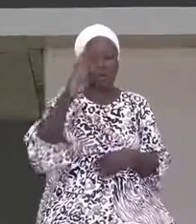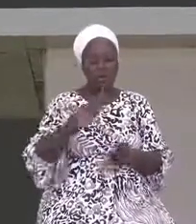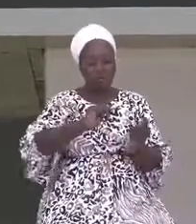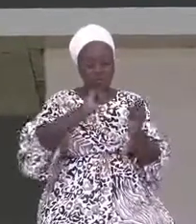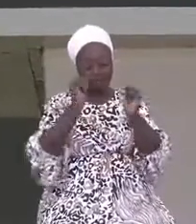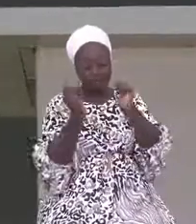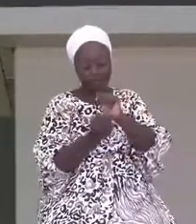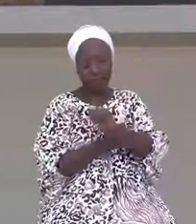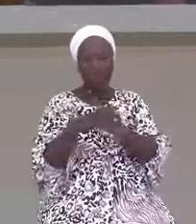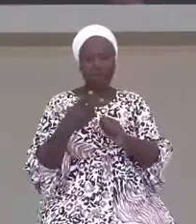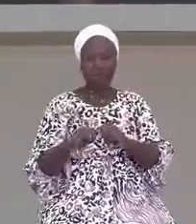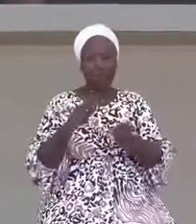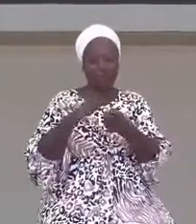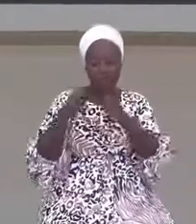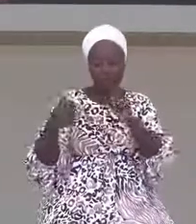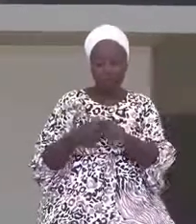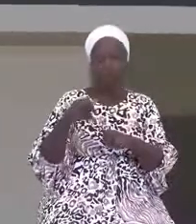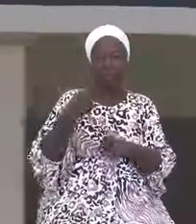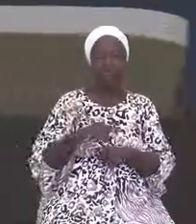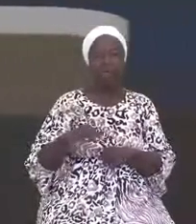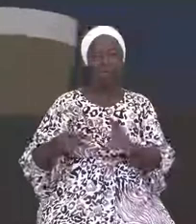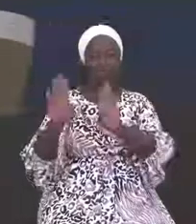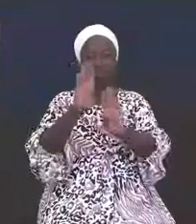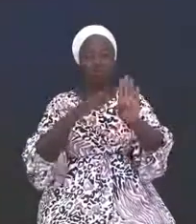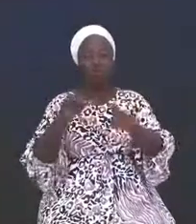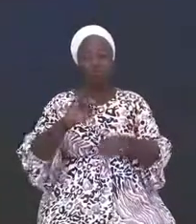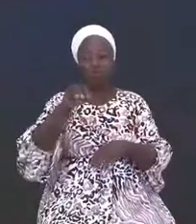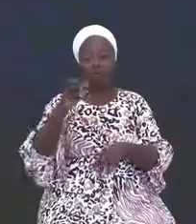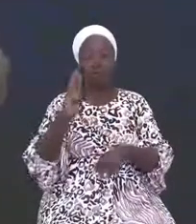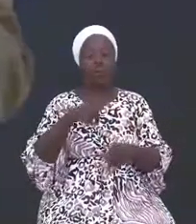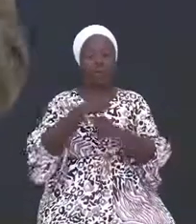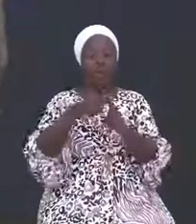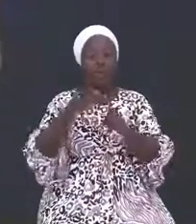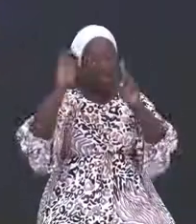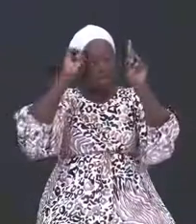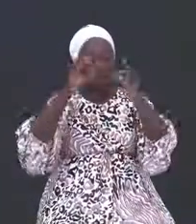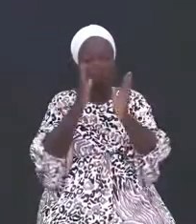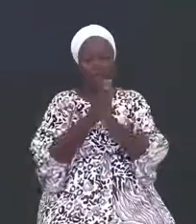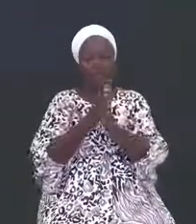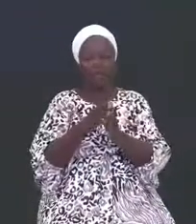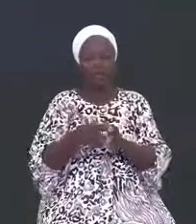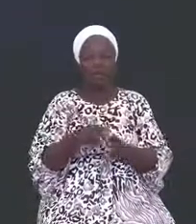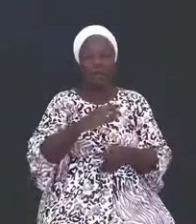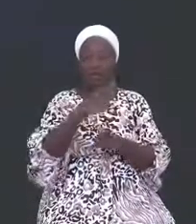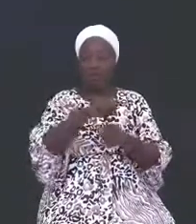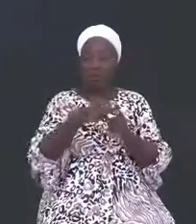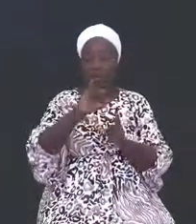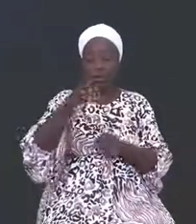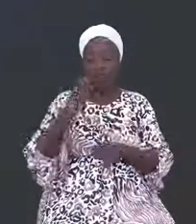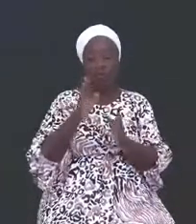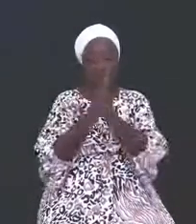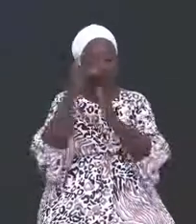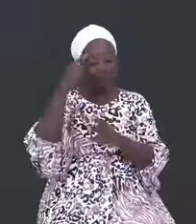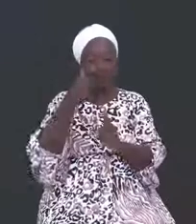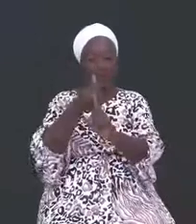rétablit Job dans son premier état. Quand Job eut prié pour ses amis, pas seulement qu'il pria pour lui-même,